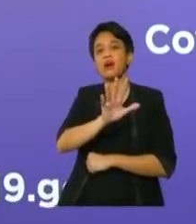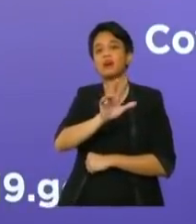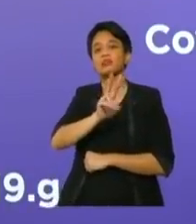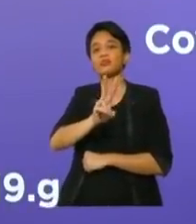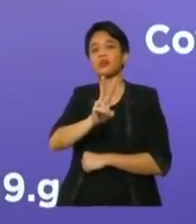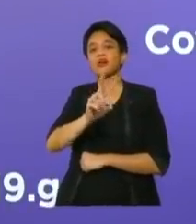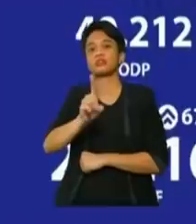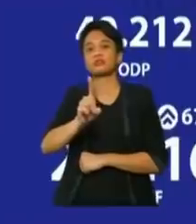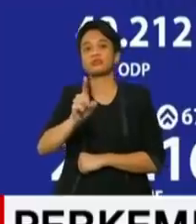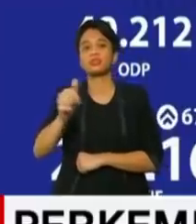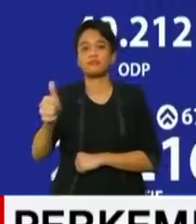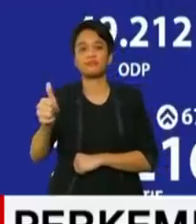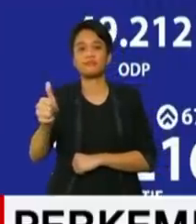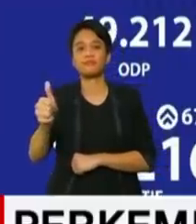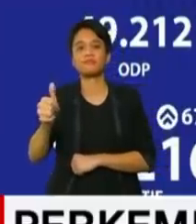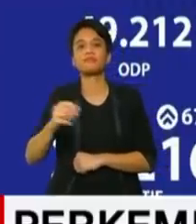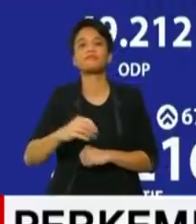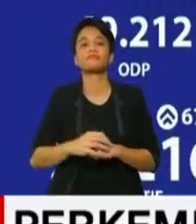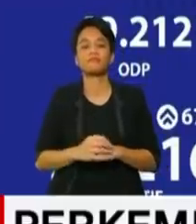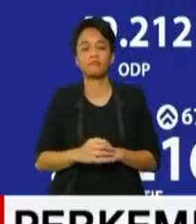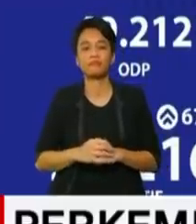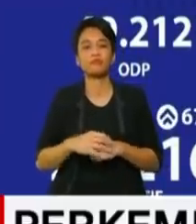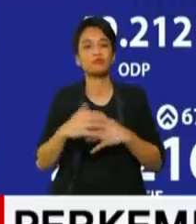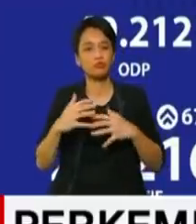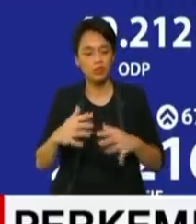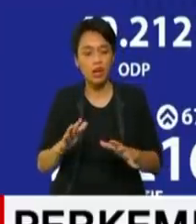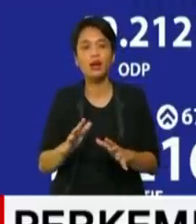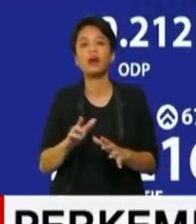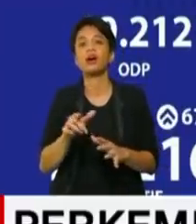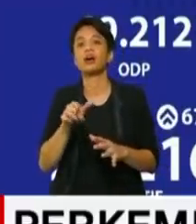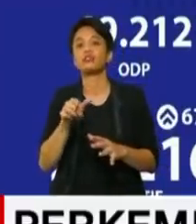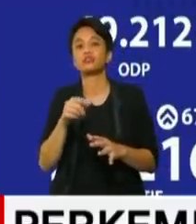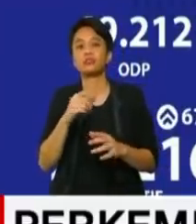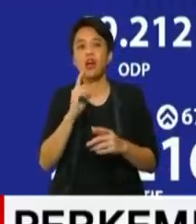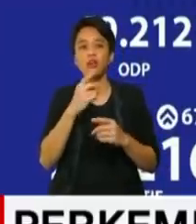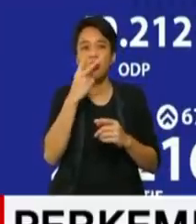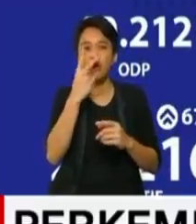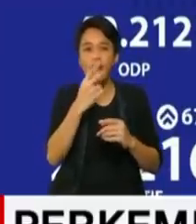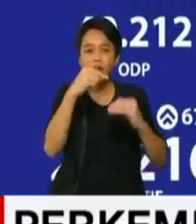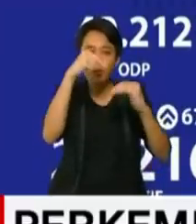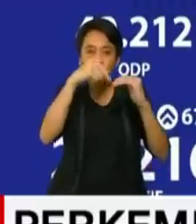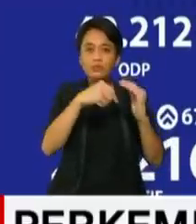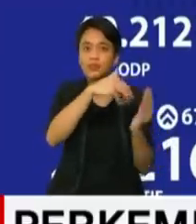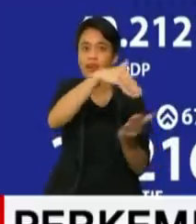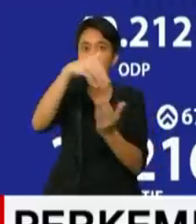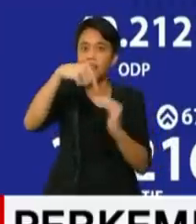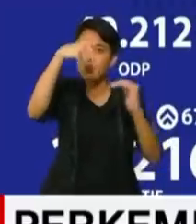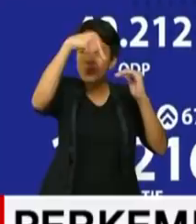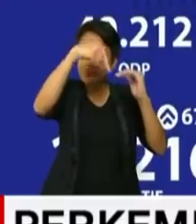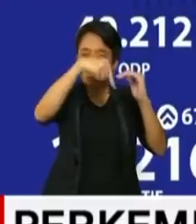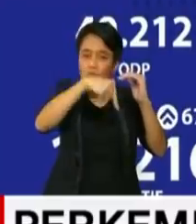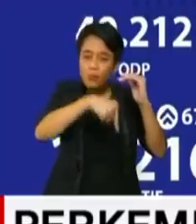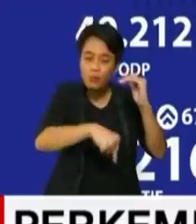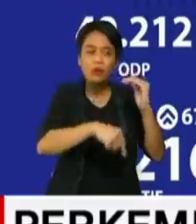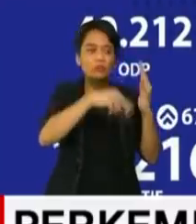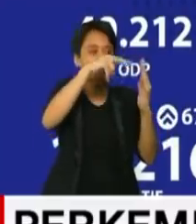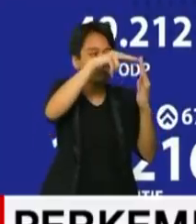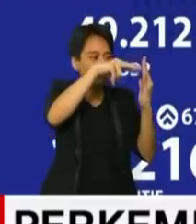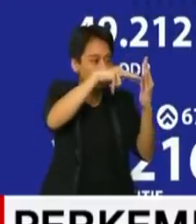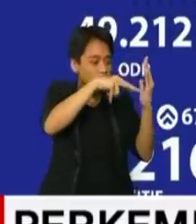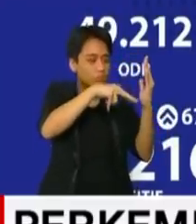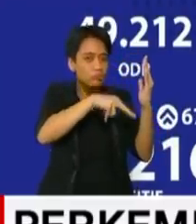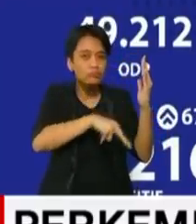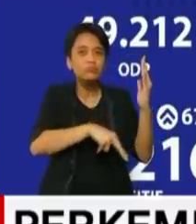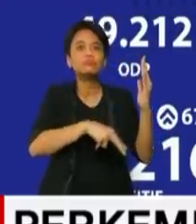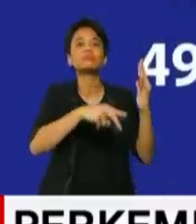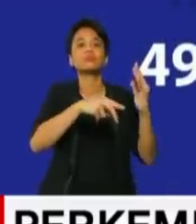25.216 orang. Kalau kemudian kita lebih rinci lagi, bahwa kasus ini tidak